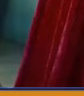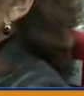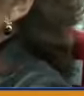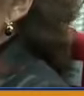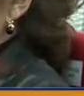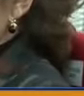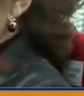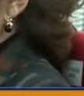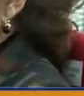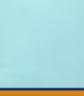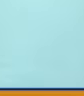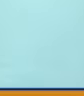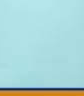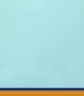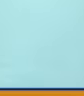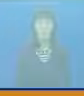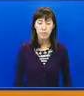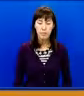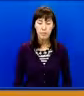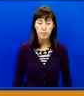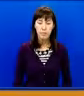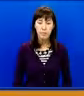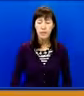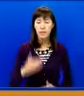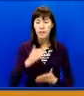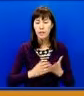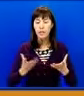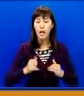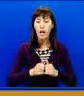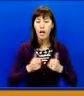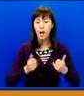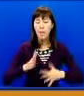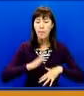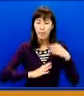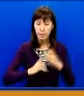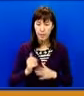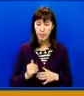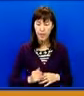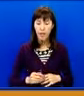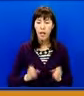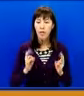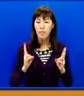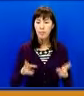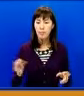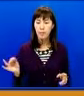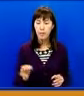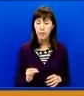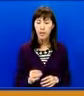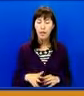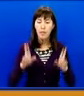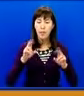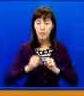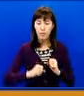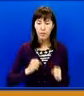суверенного и независимого государства. Снижение количества разводов, профилактики преступлений и